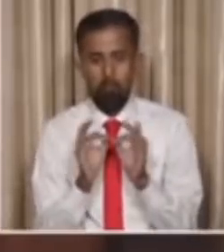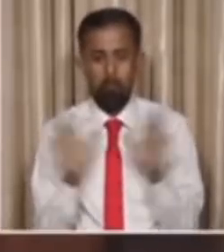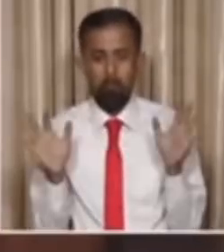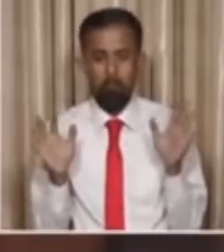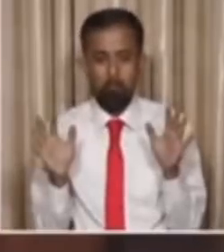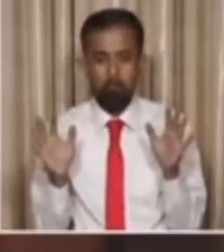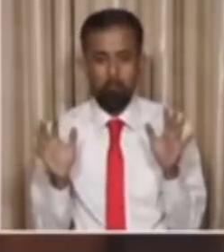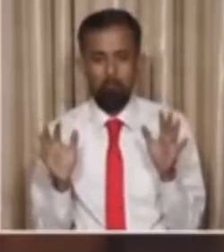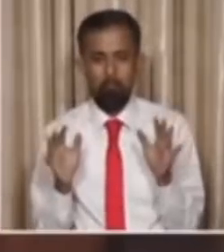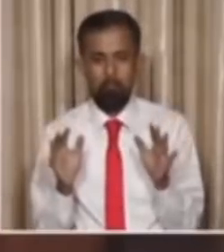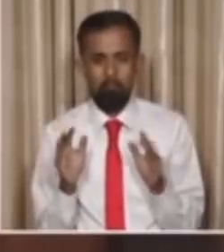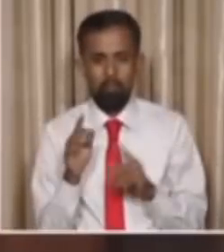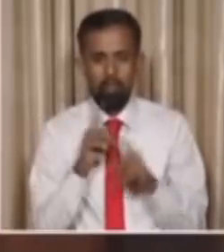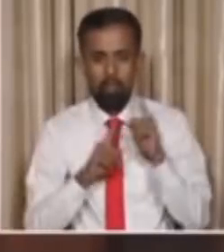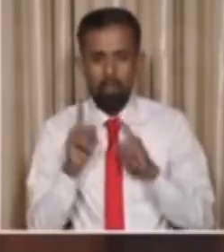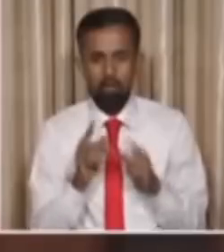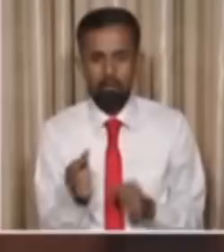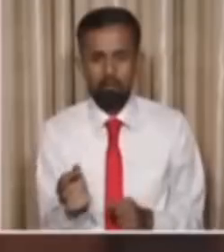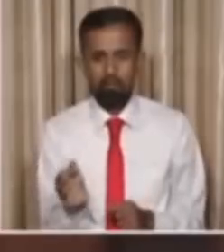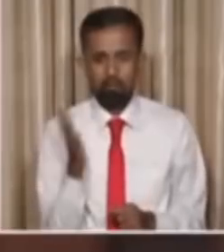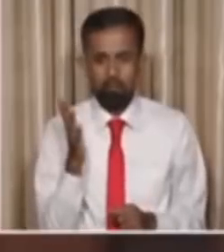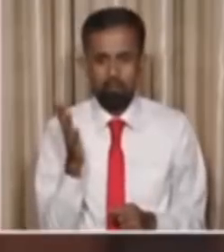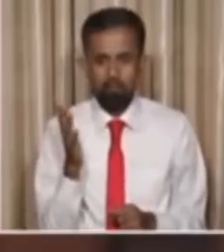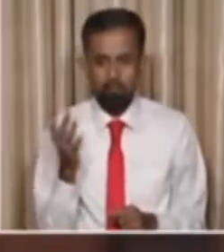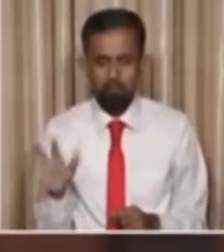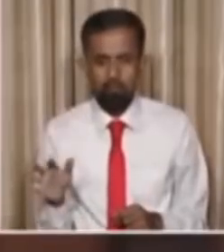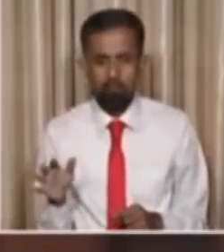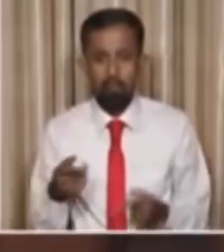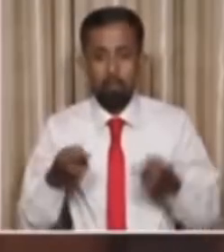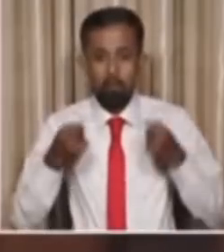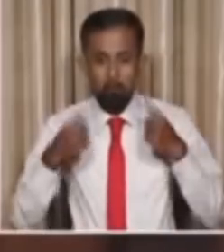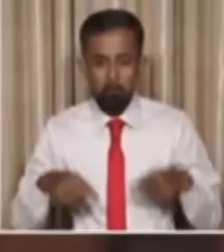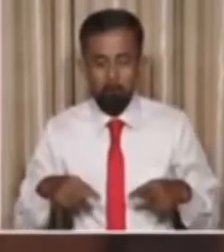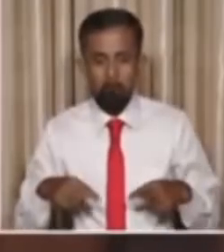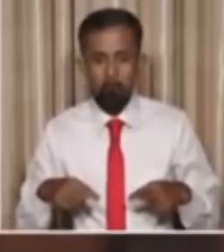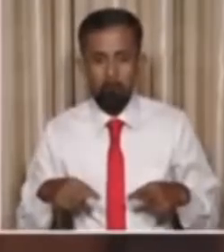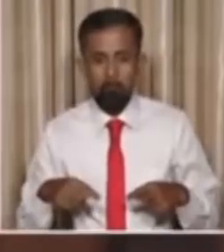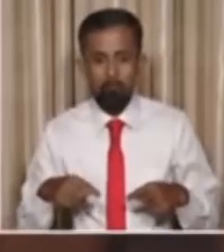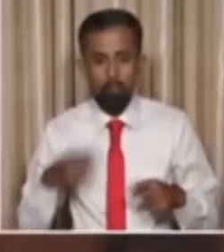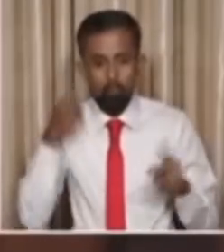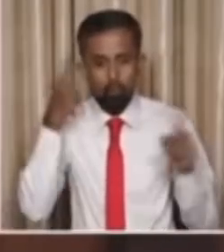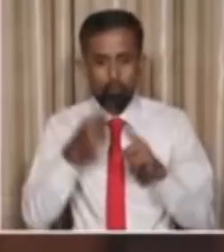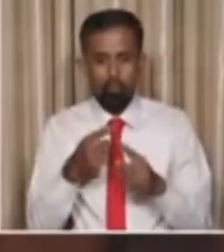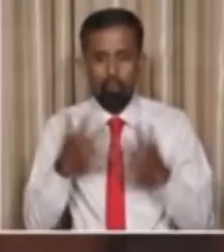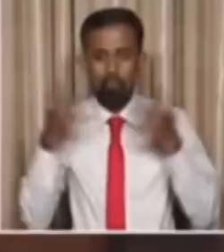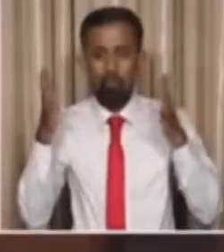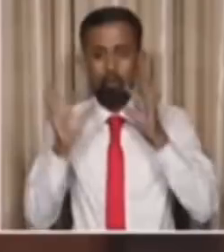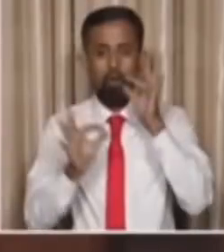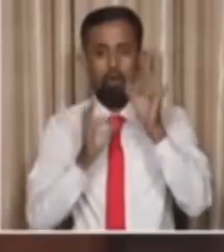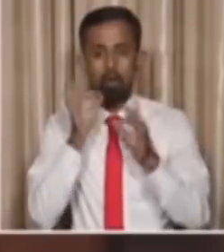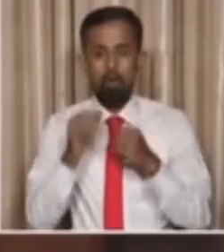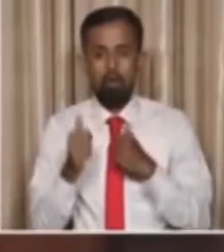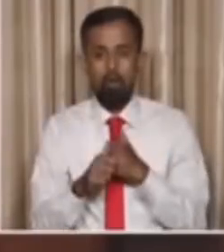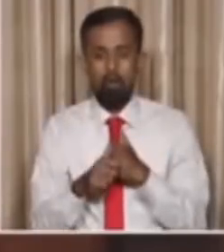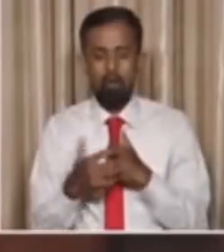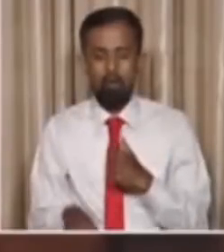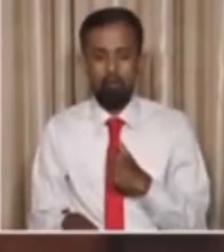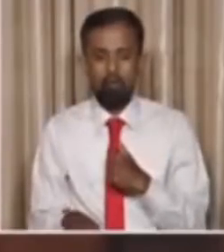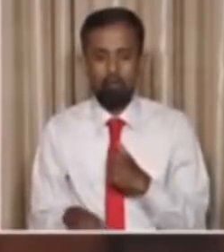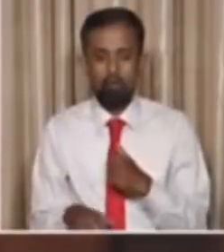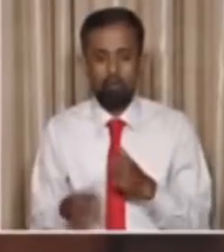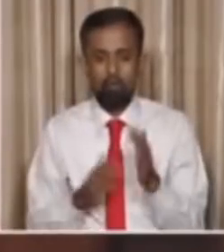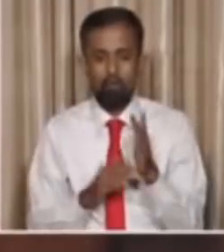මං හිතන්නේ මාධ්‍ය සාකච්ඡාවකින් තහනම් කරාද මොන හරි එකක් වුණා. ඊට පස්සේ තමයි මේක පිළිබඳව ඉතාම ලොකු කතිකාවක් ඇති වුණේ. මම හිතන්නේ ගරු